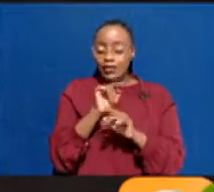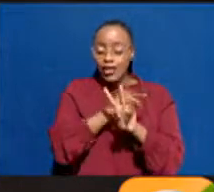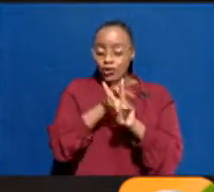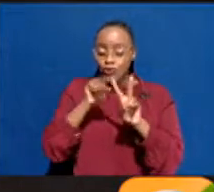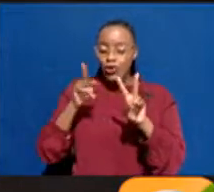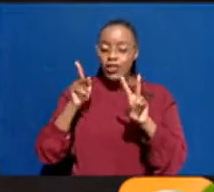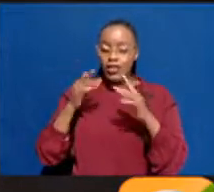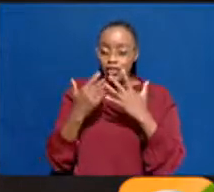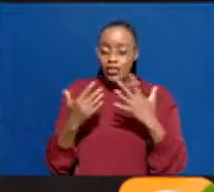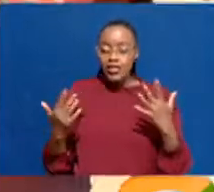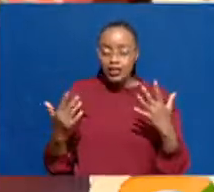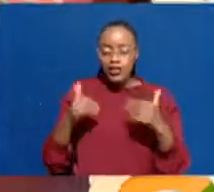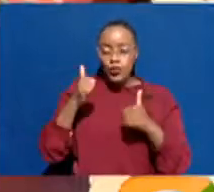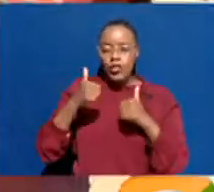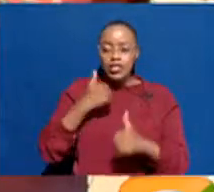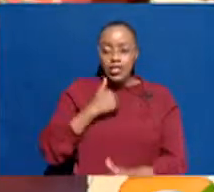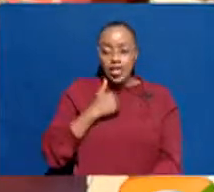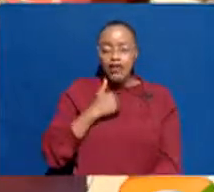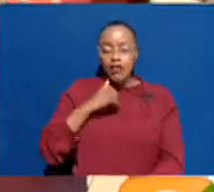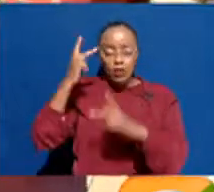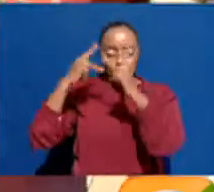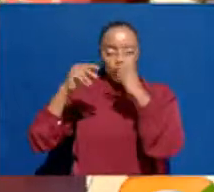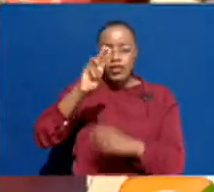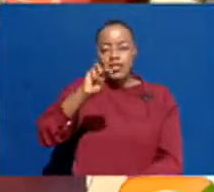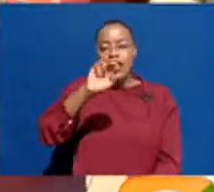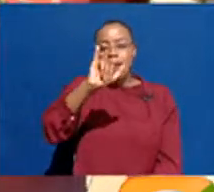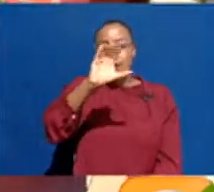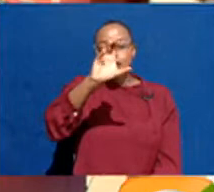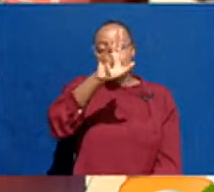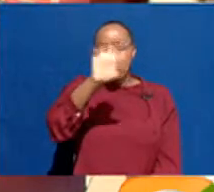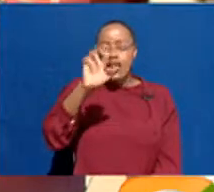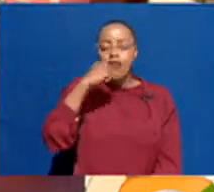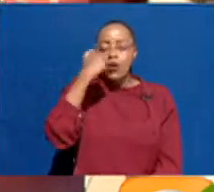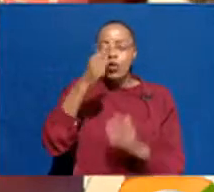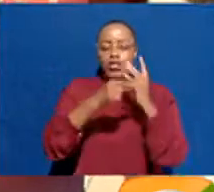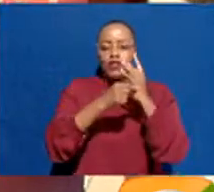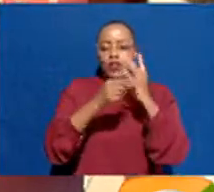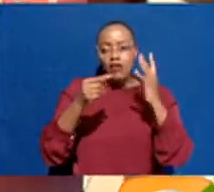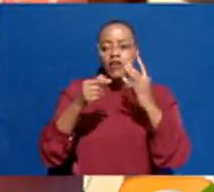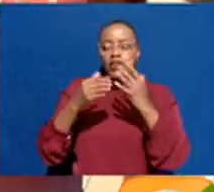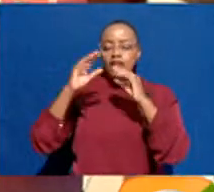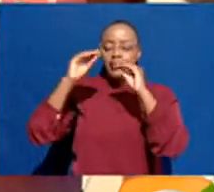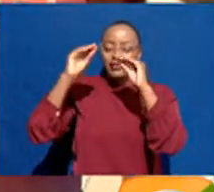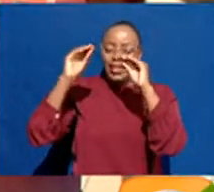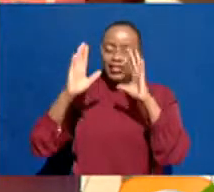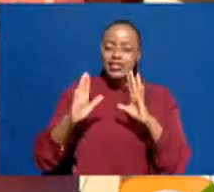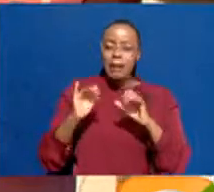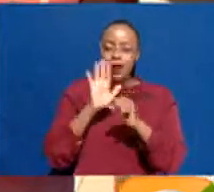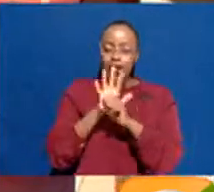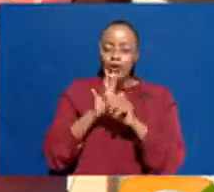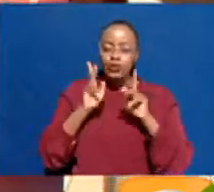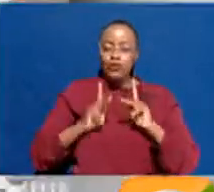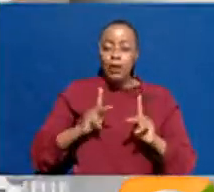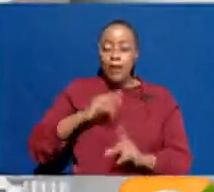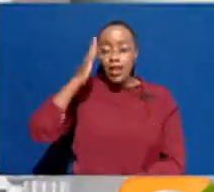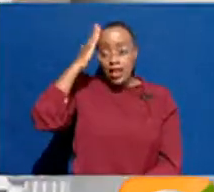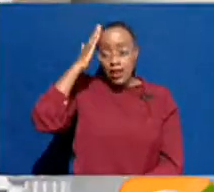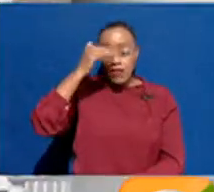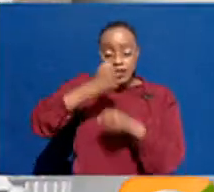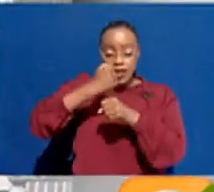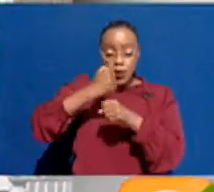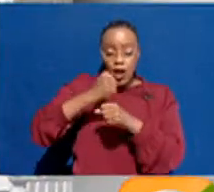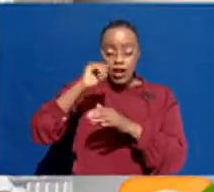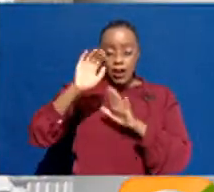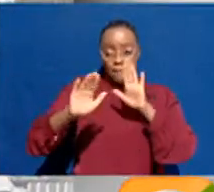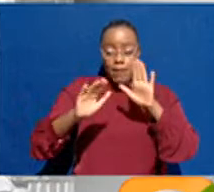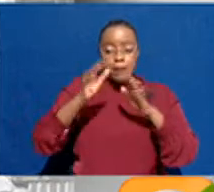things. Profesa Micere Githae Mugo aliyejulikana kama mwalimu na wengi anakumbukwa katika juhudi zake